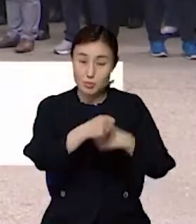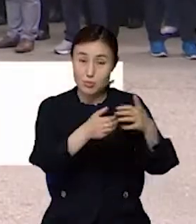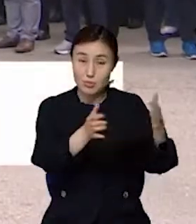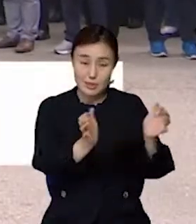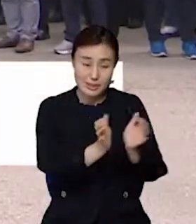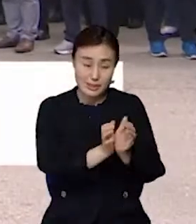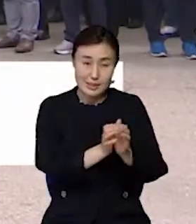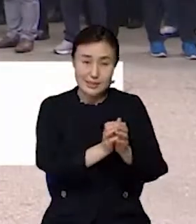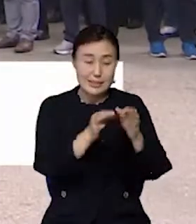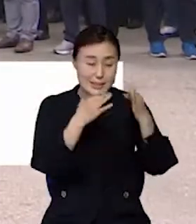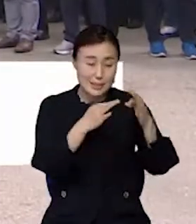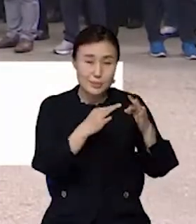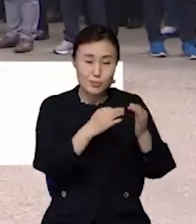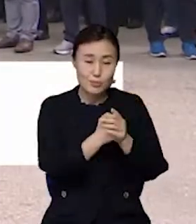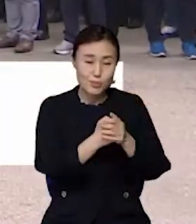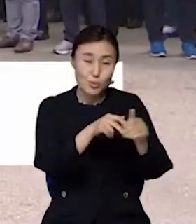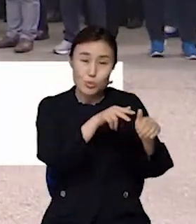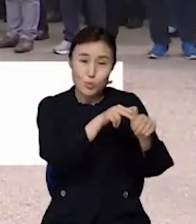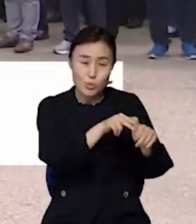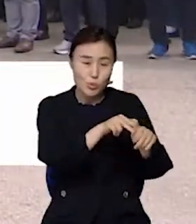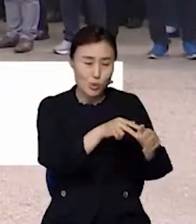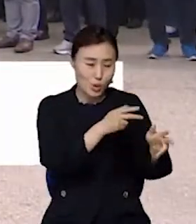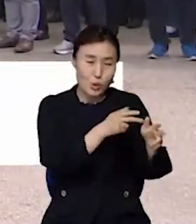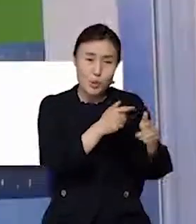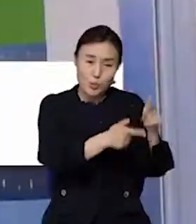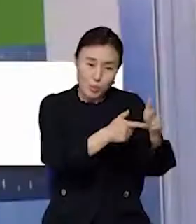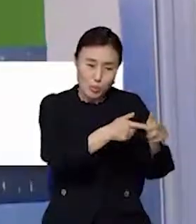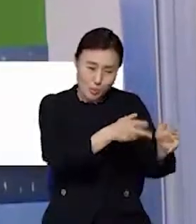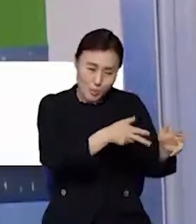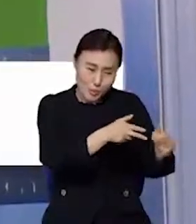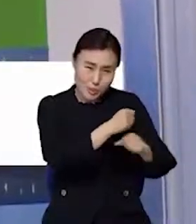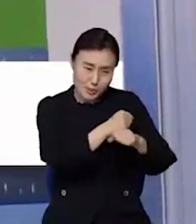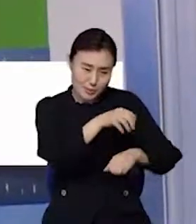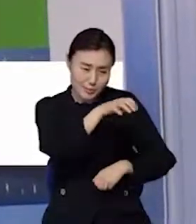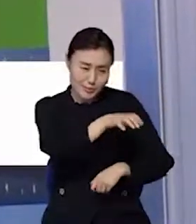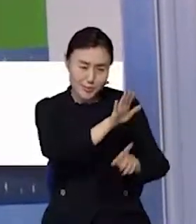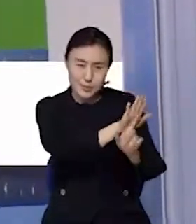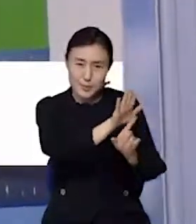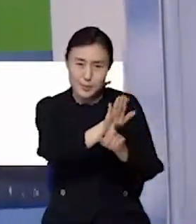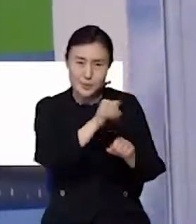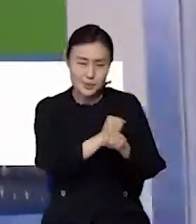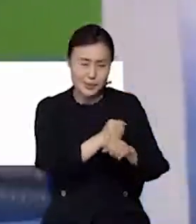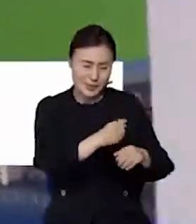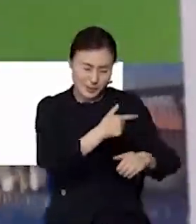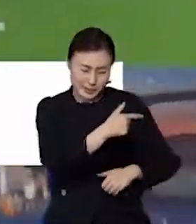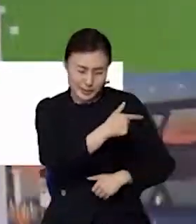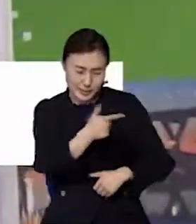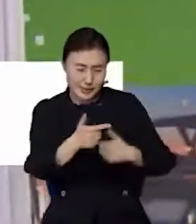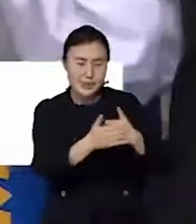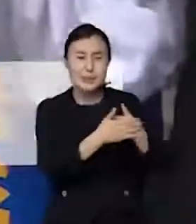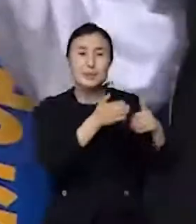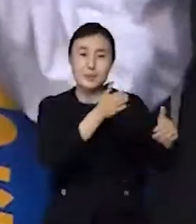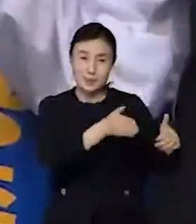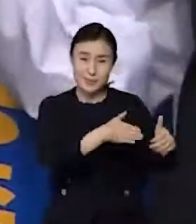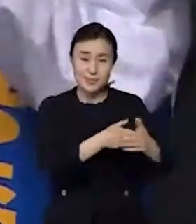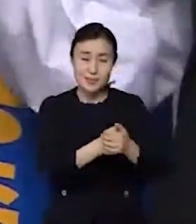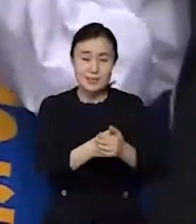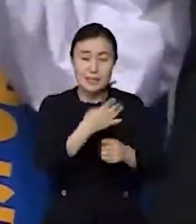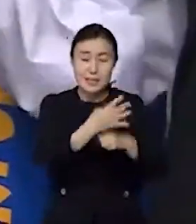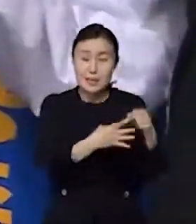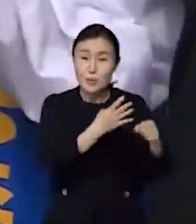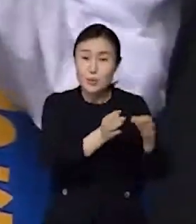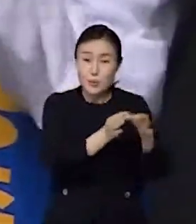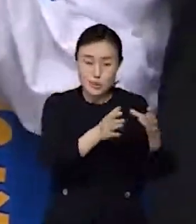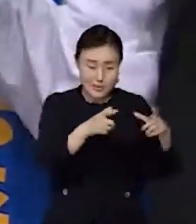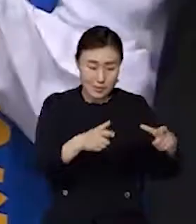더불어민주당 김영록 후보는 목포역광장에서 출정식을 갖고 재선을 위한 압도적 승리를 호소했습니다. 지난 4년간